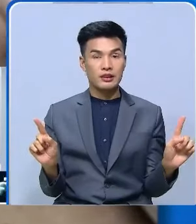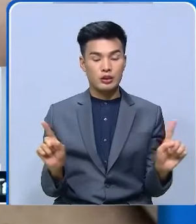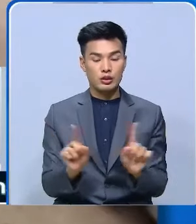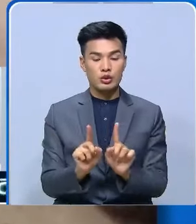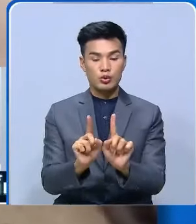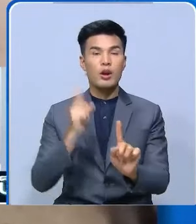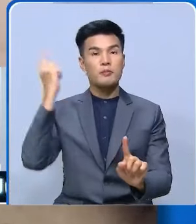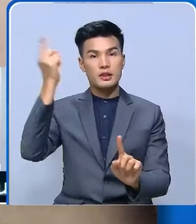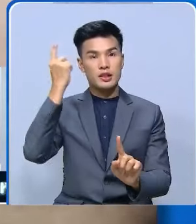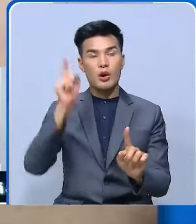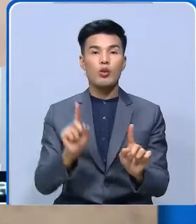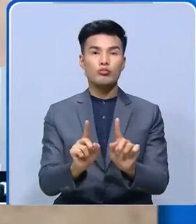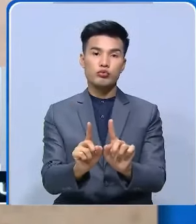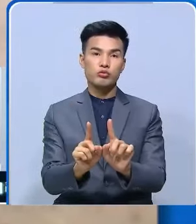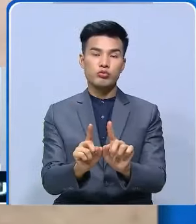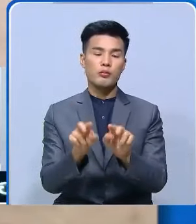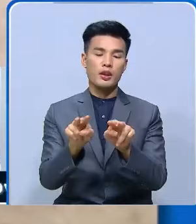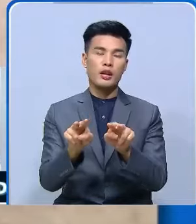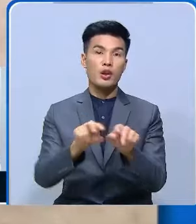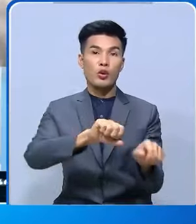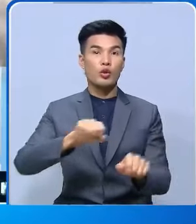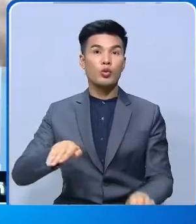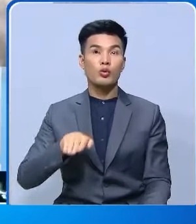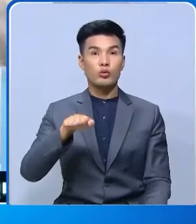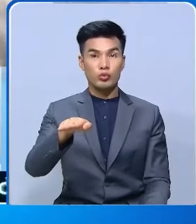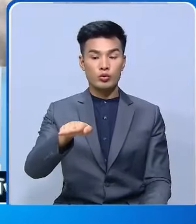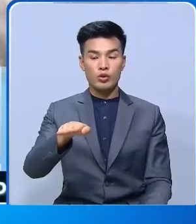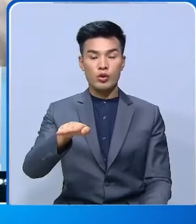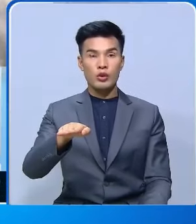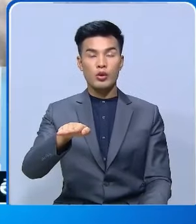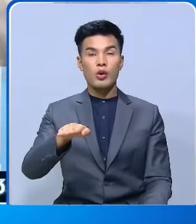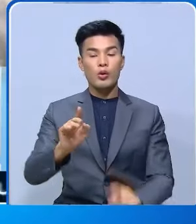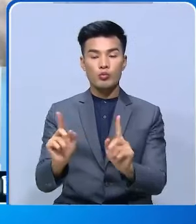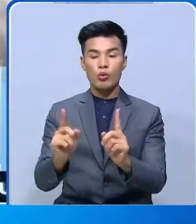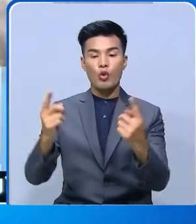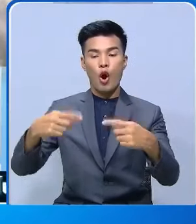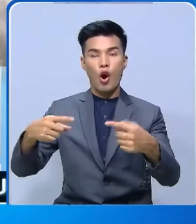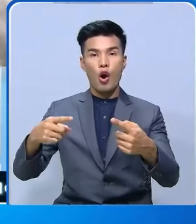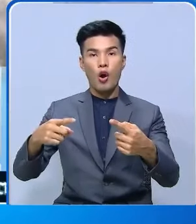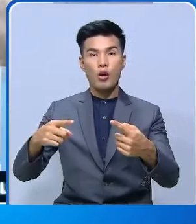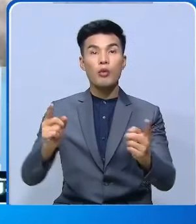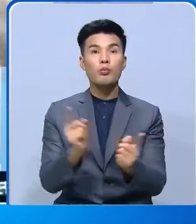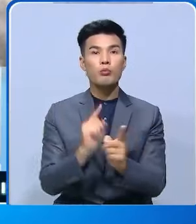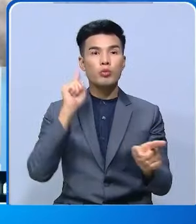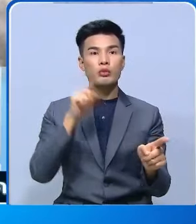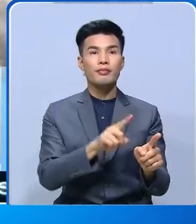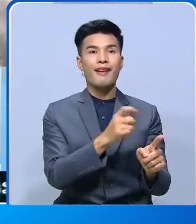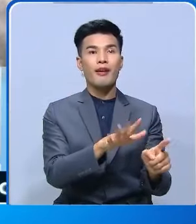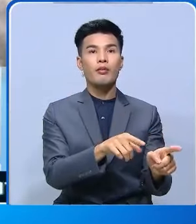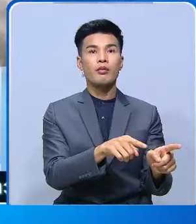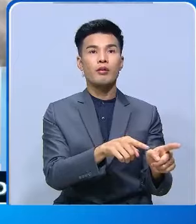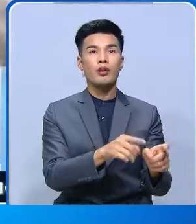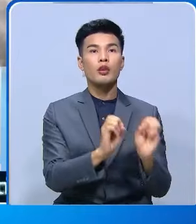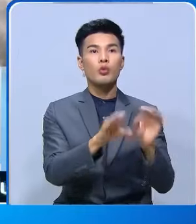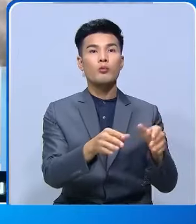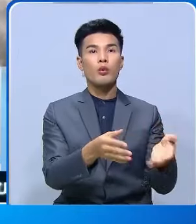ที่ยวด้วยกันมีพยานเห็นทั้งสองคนที่จอดรถตู้ไว้ริมถนนแล้วมีปากเสียงกันกระทั่งพบอีกทีนึงก็คือผู้หญิงถูกฆ่าเอาศพ